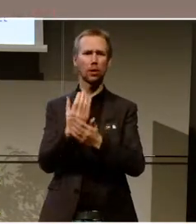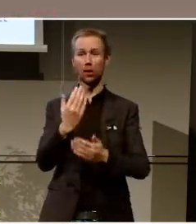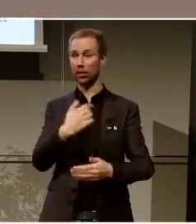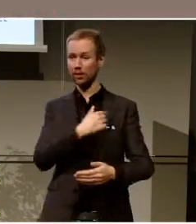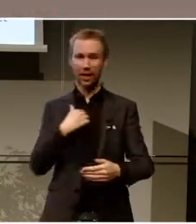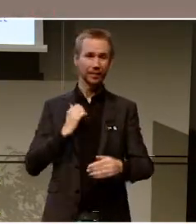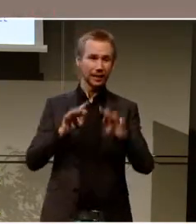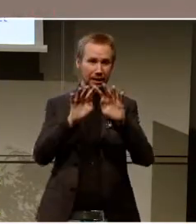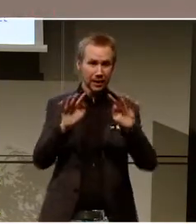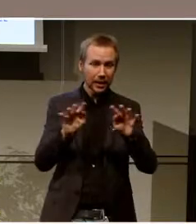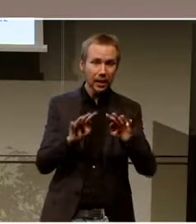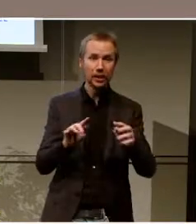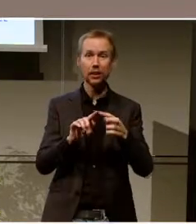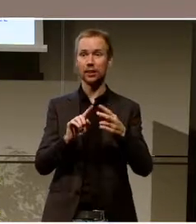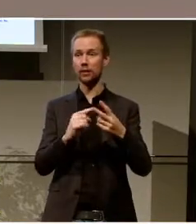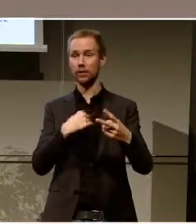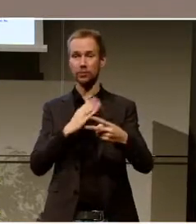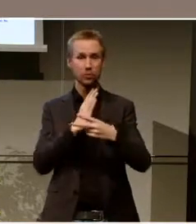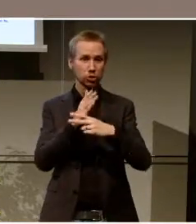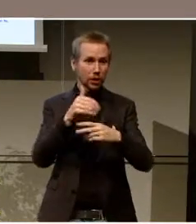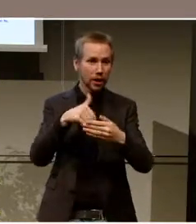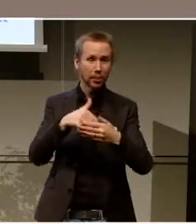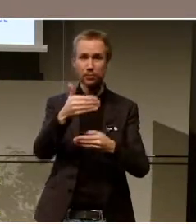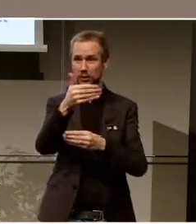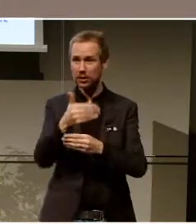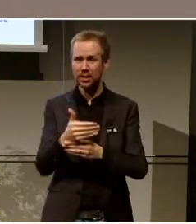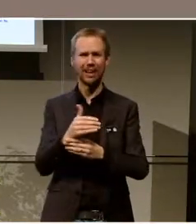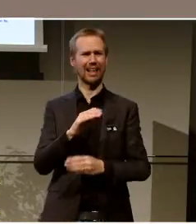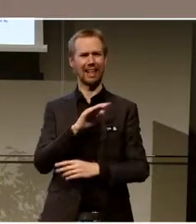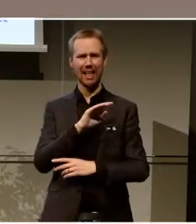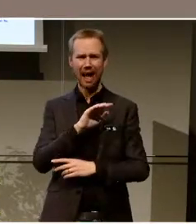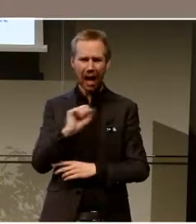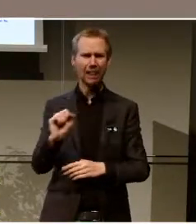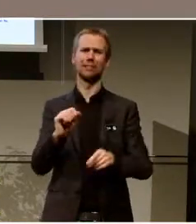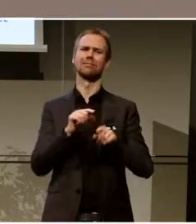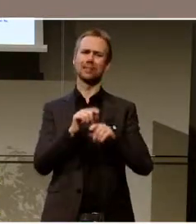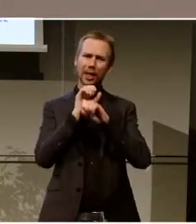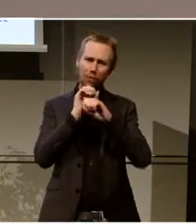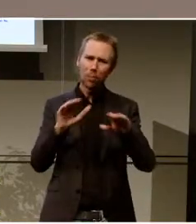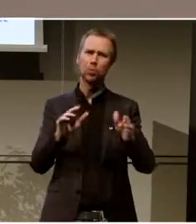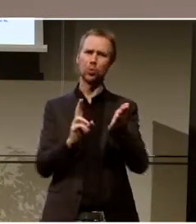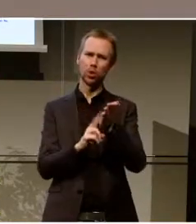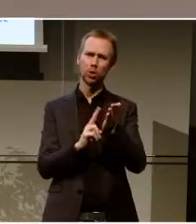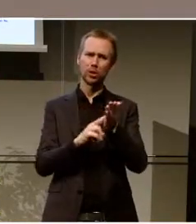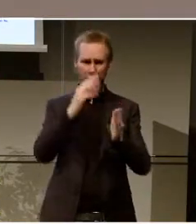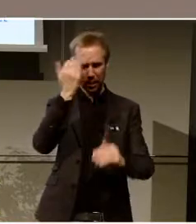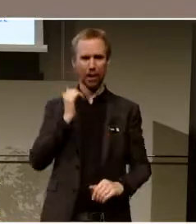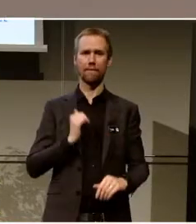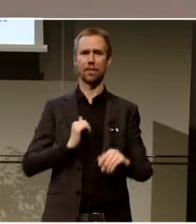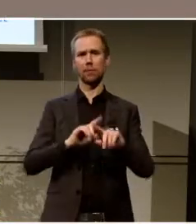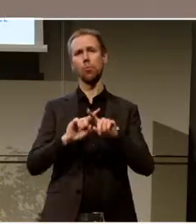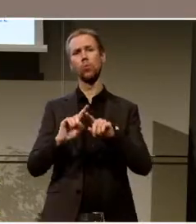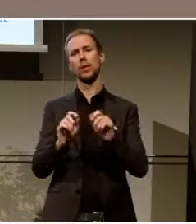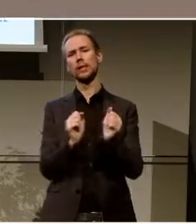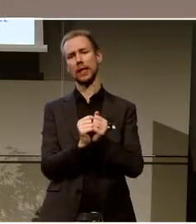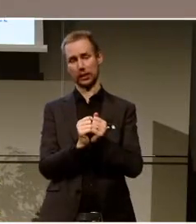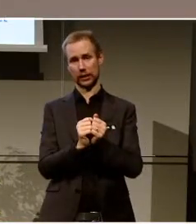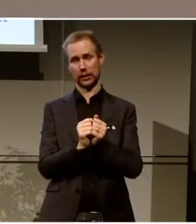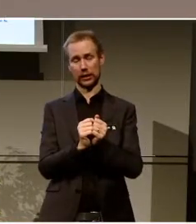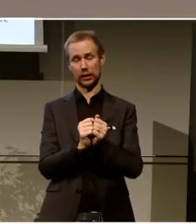oss i huset, all den datan som man kan använda på olika sätt. Och det som